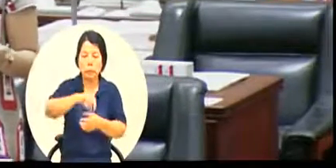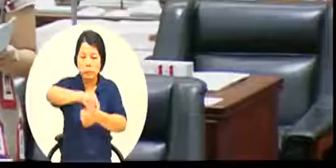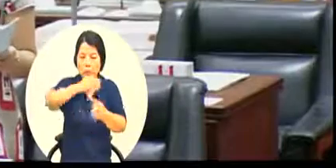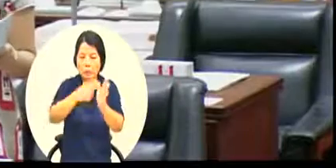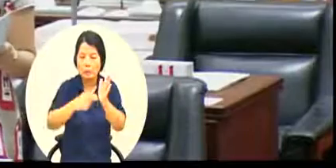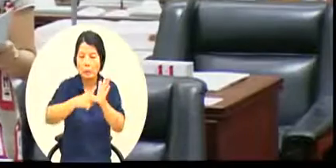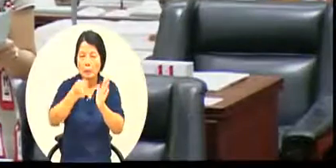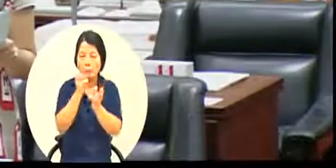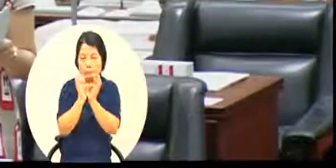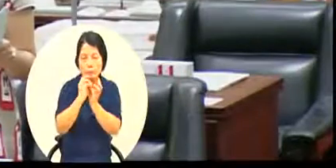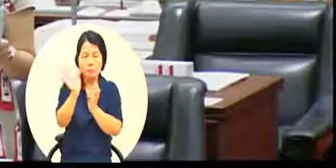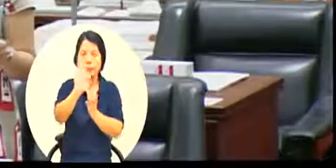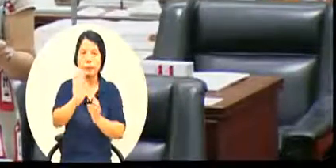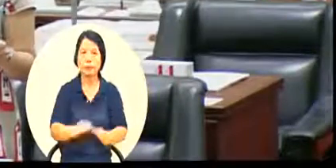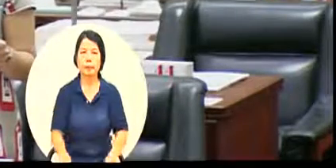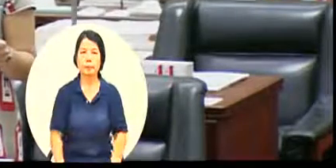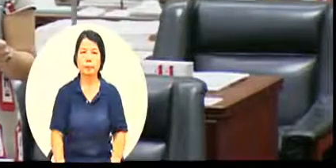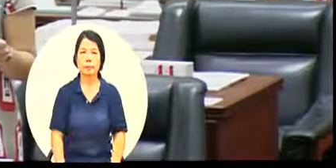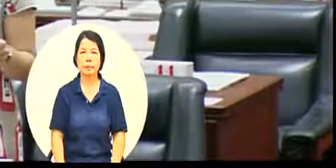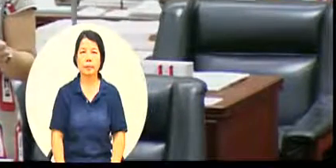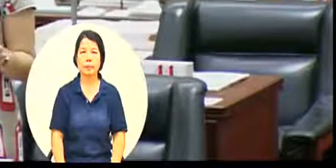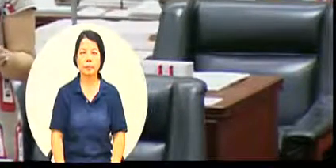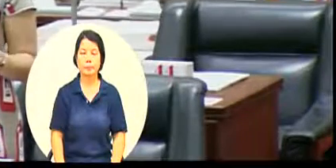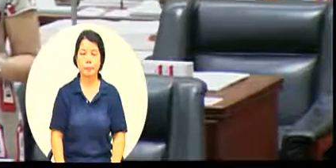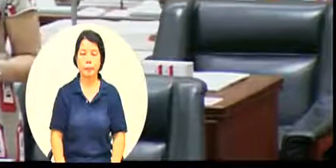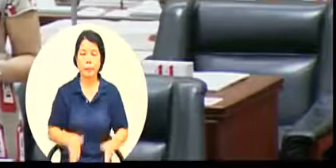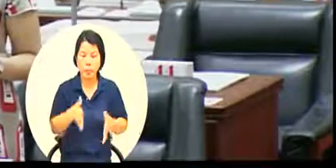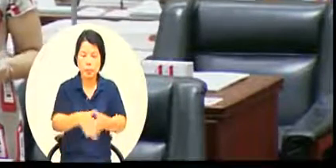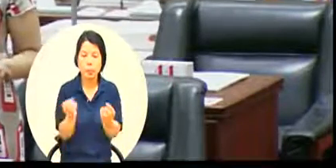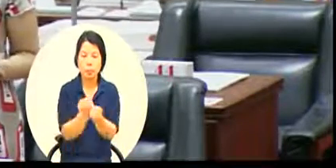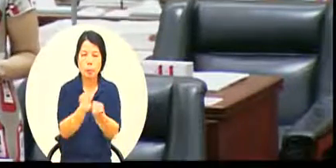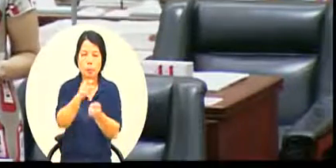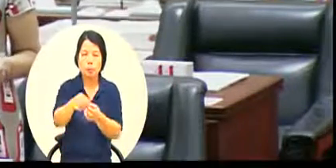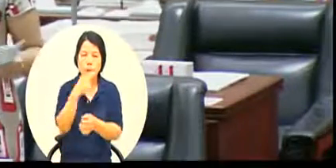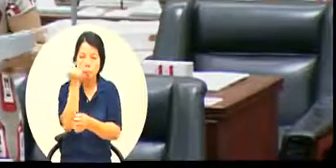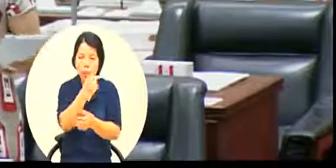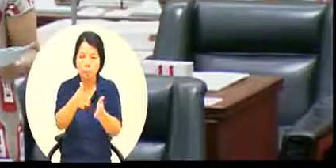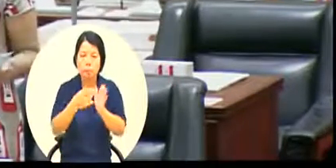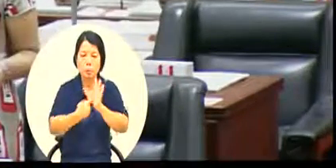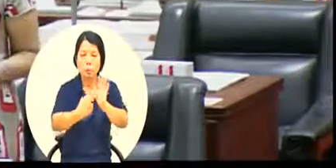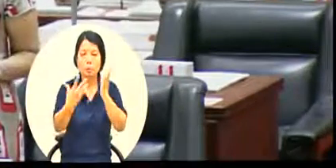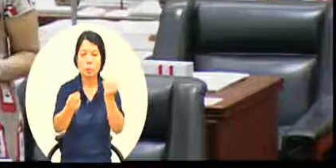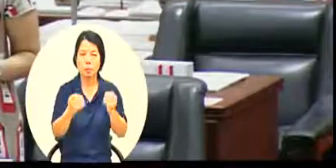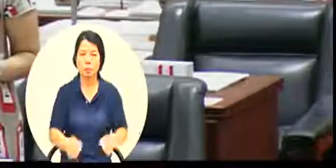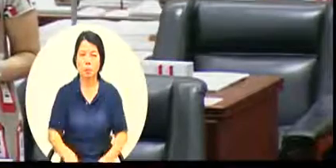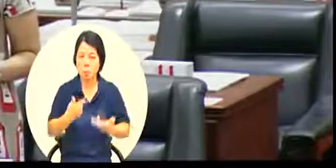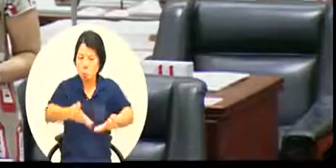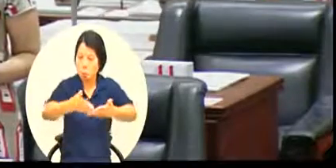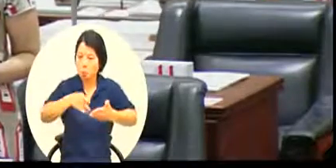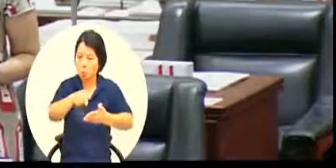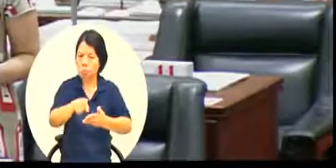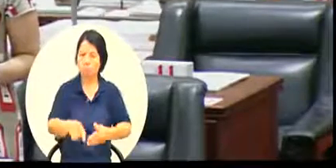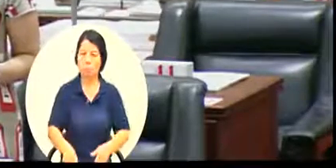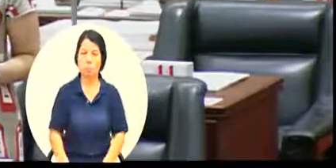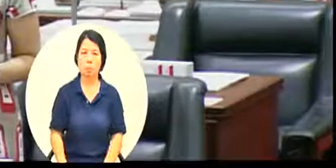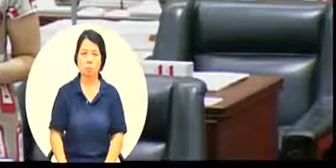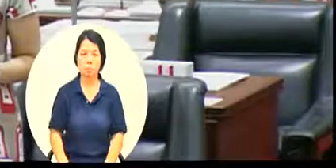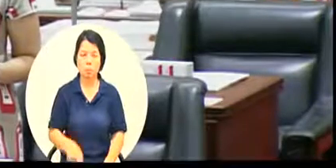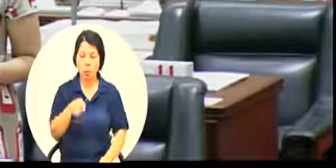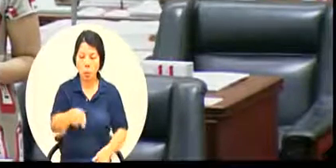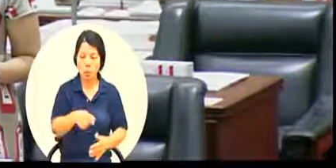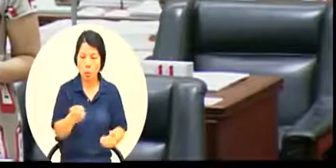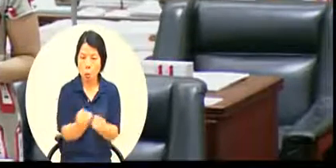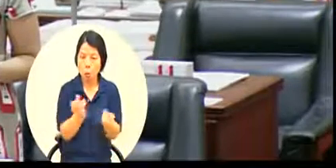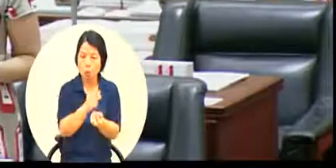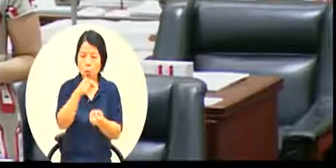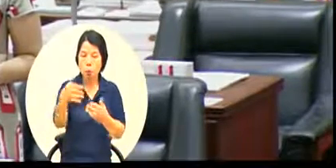样，让这个事情没有特别的把它显现出来，我觉得这是非常重要的哦。在这些事情里头，我们